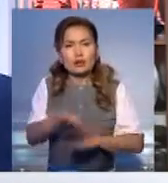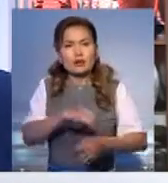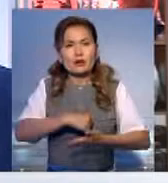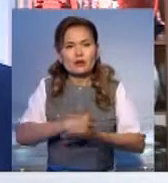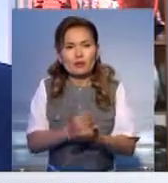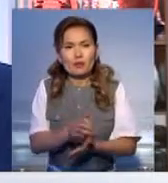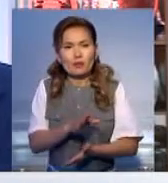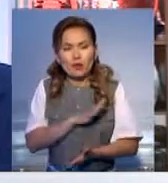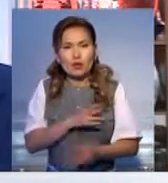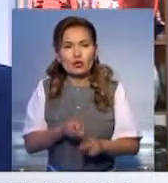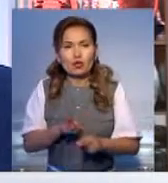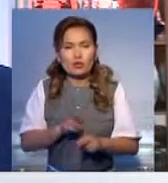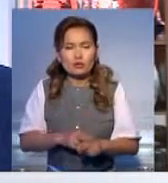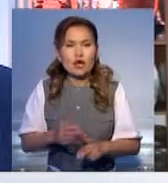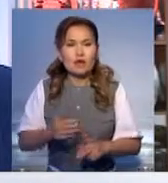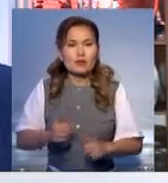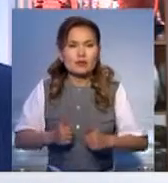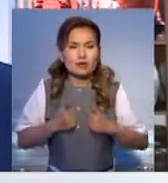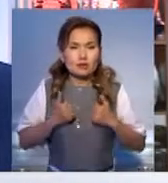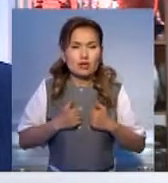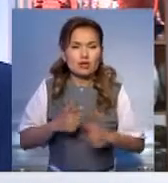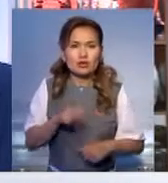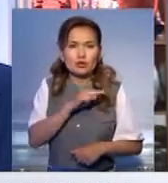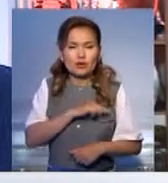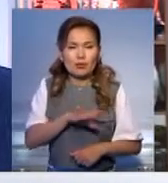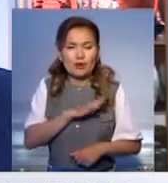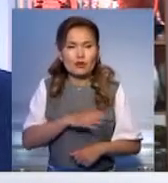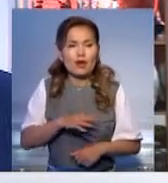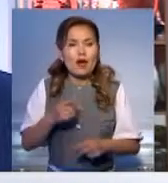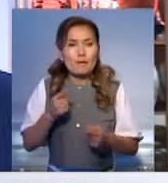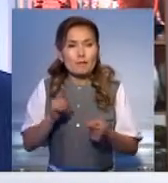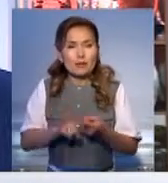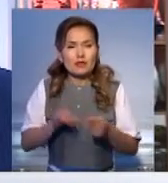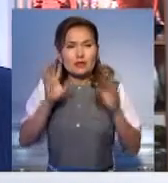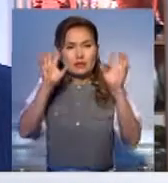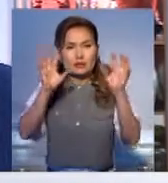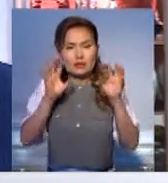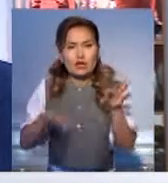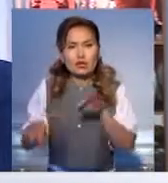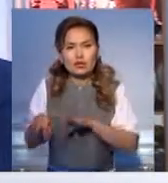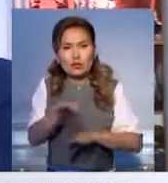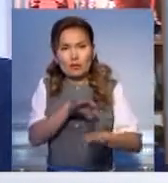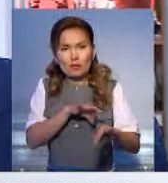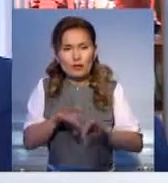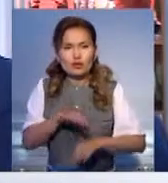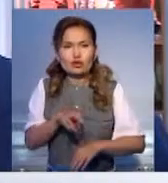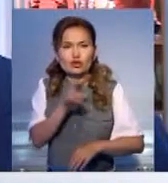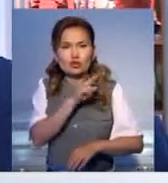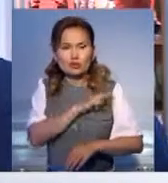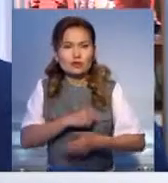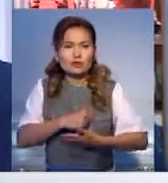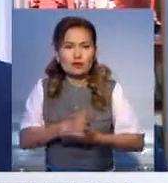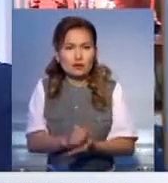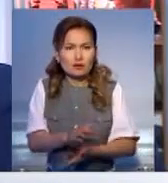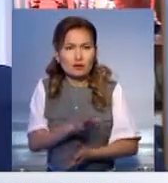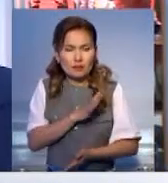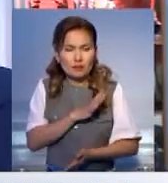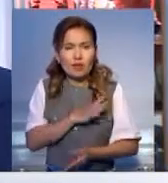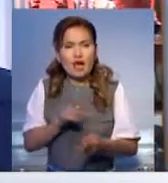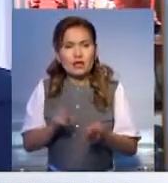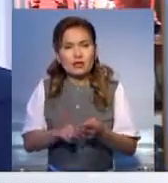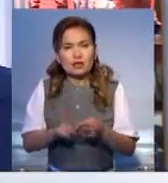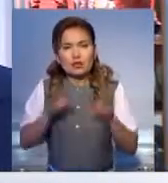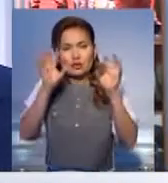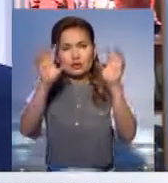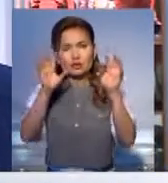заң жобасының жұмыс тобына жетекшілікті бастадым. Атап айтқанда коммерциялық емес ұйымдардың қызметіне қатысты, Қазақстан